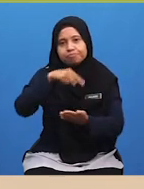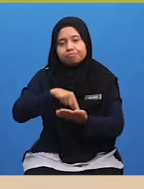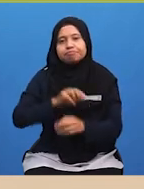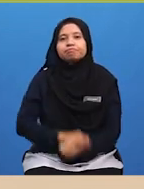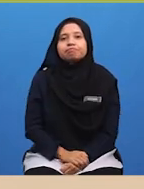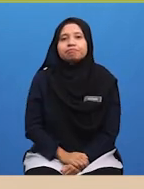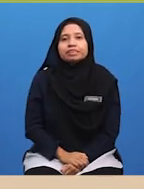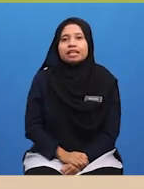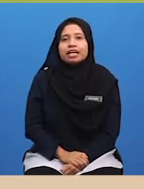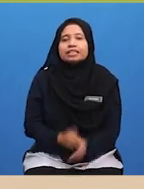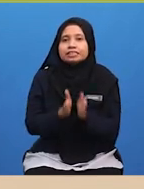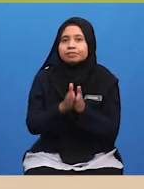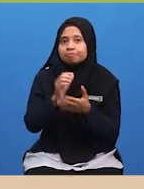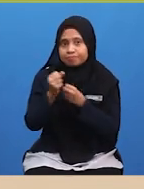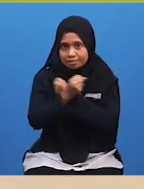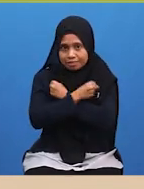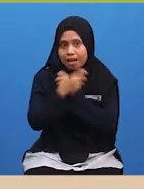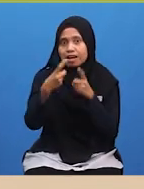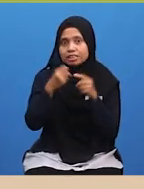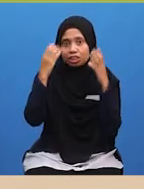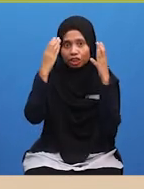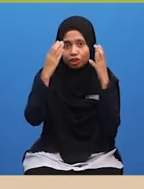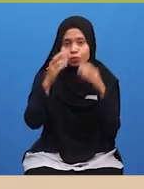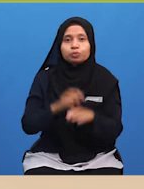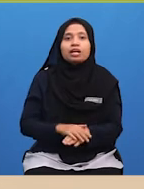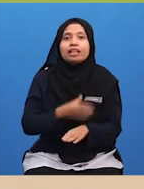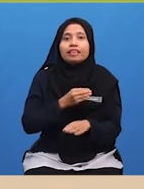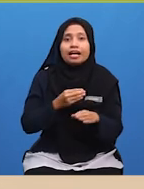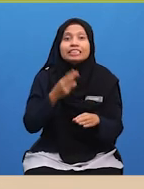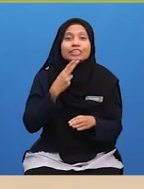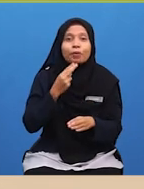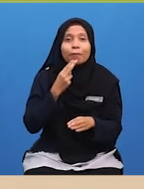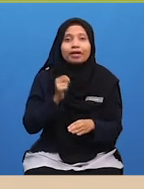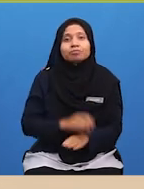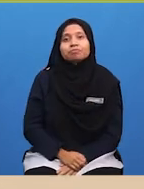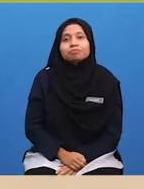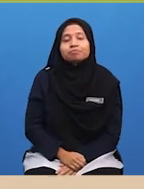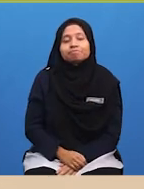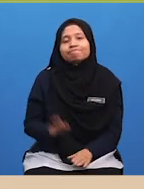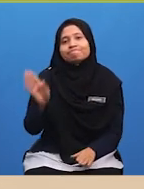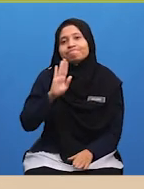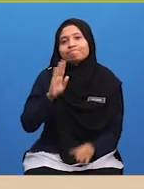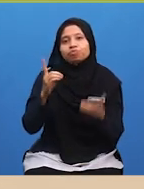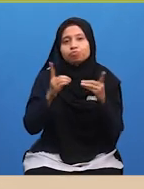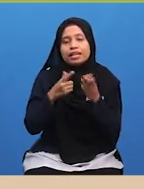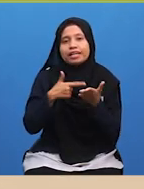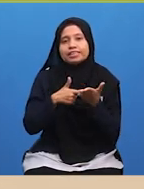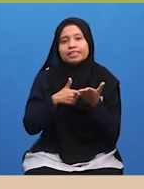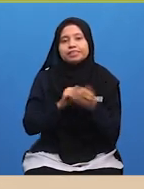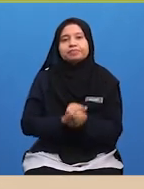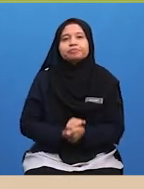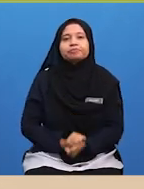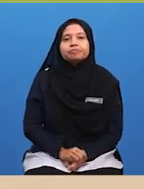ini. Salam sayang dari Cikgu Reverdy dan si Comel. Jumpa lagi